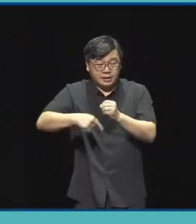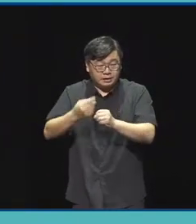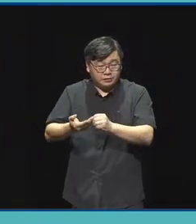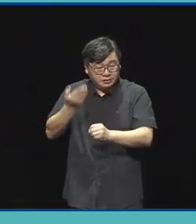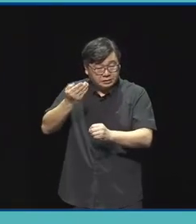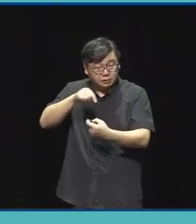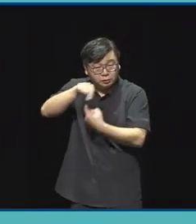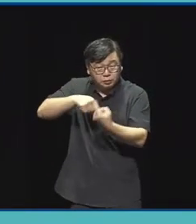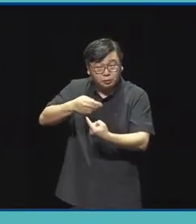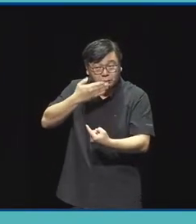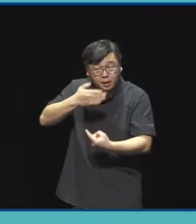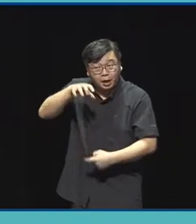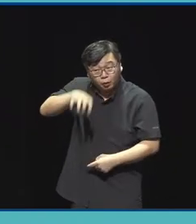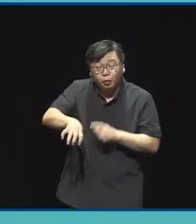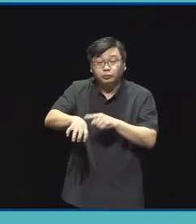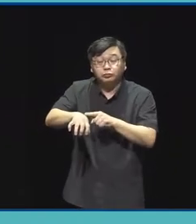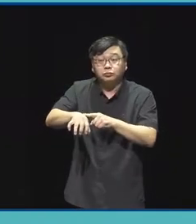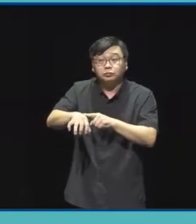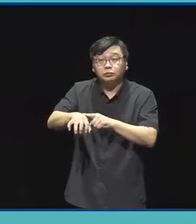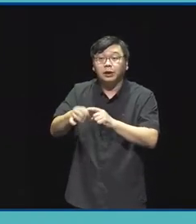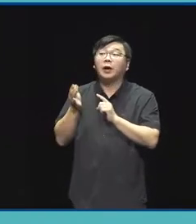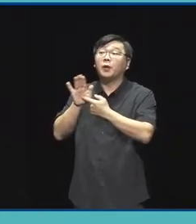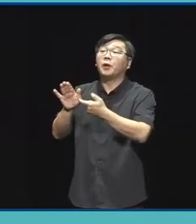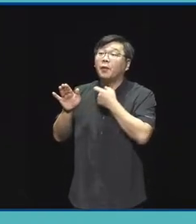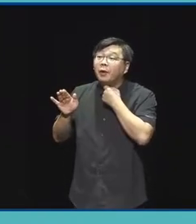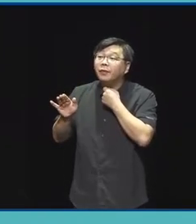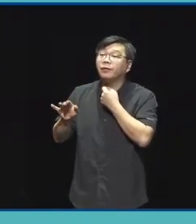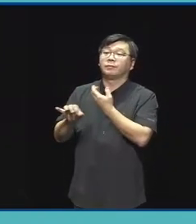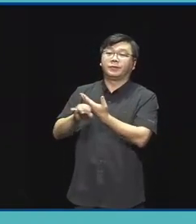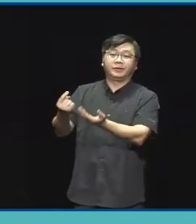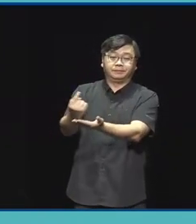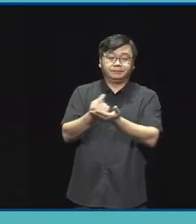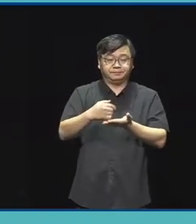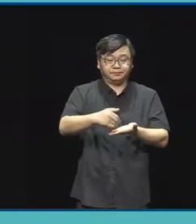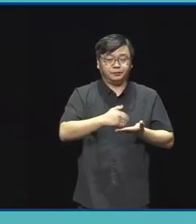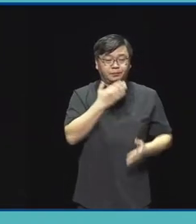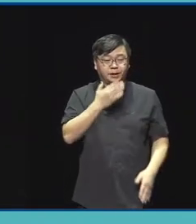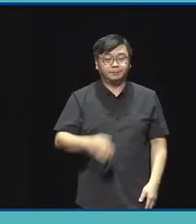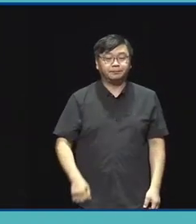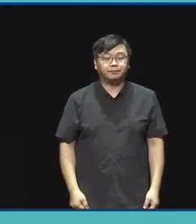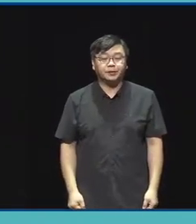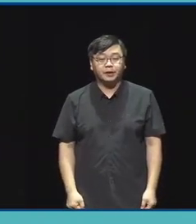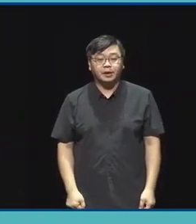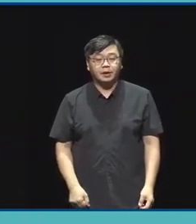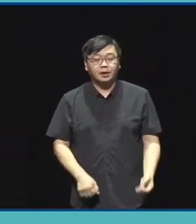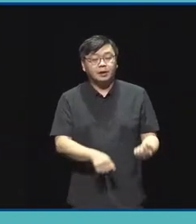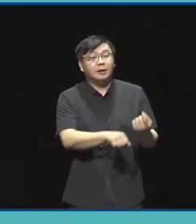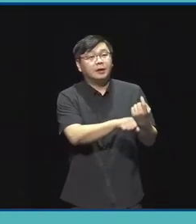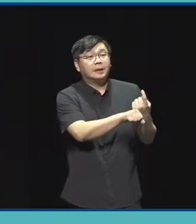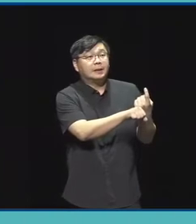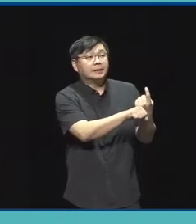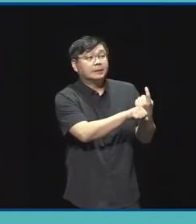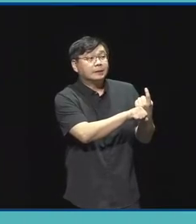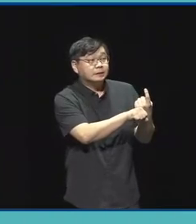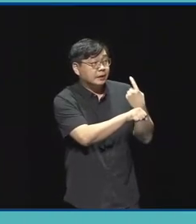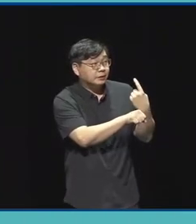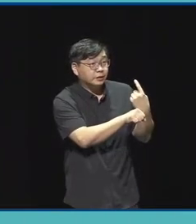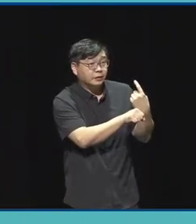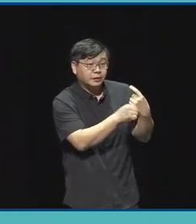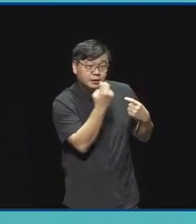있으면 신청을 할 수 있고요 사업지원 규모는 작년에 21년 22년 단연간